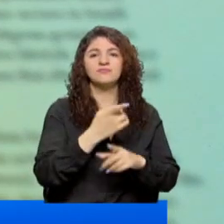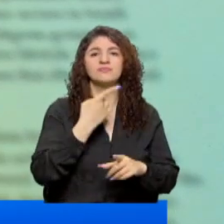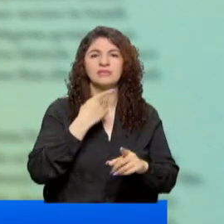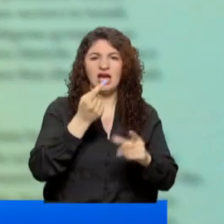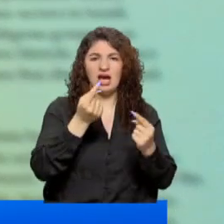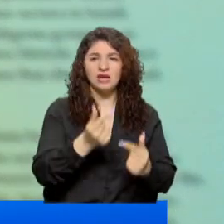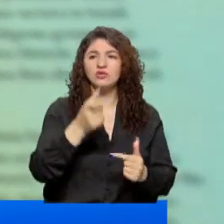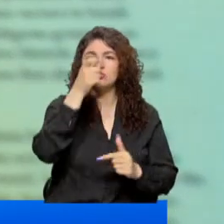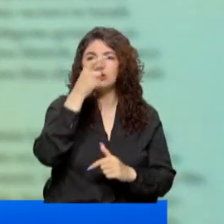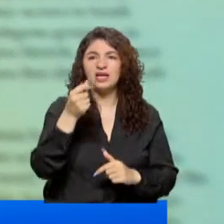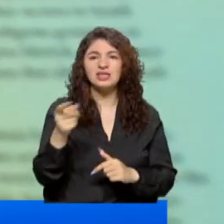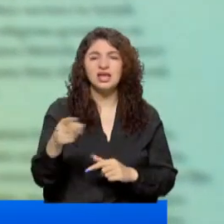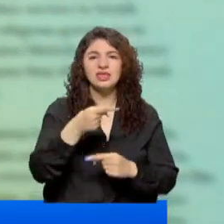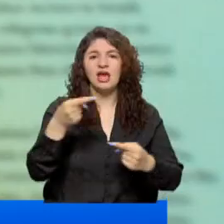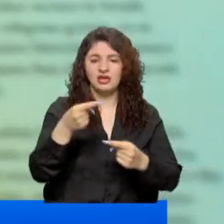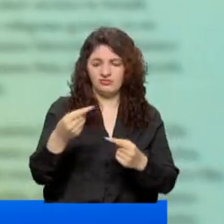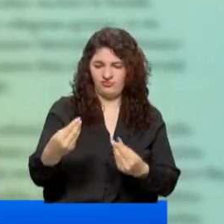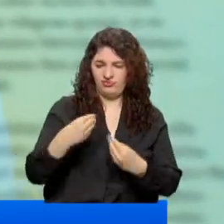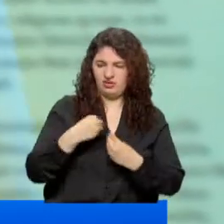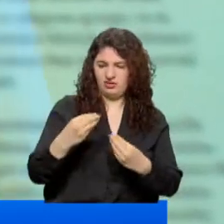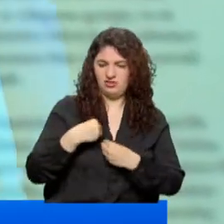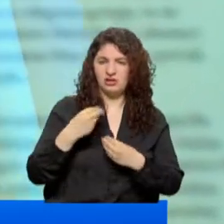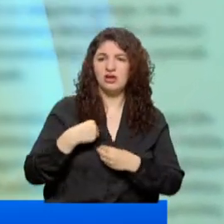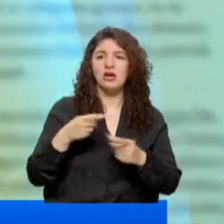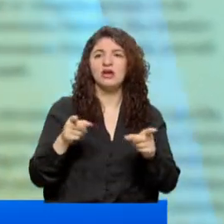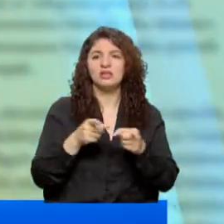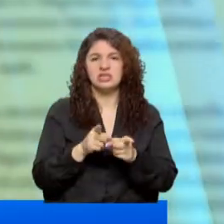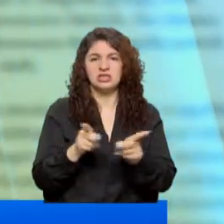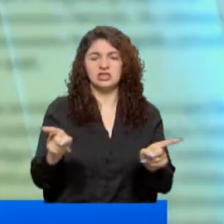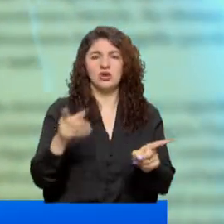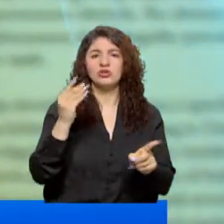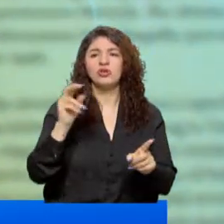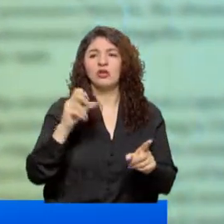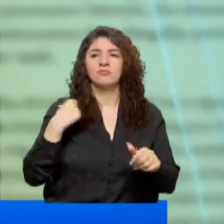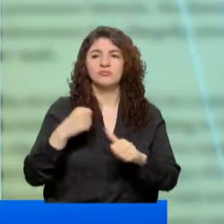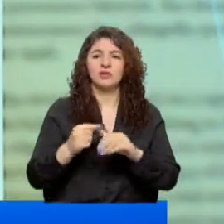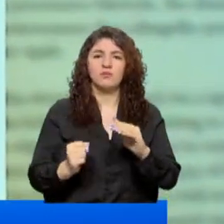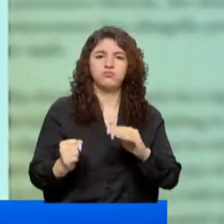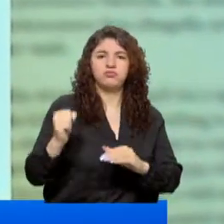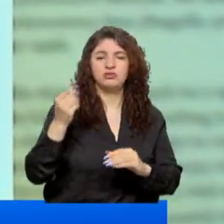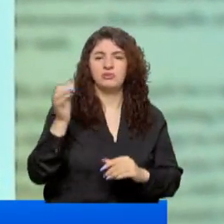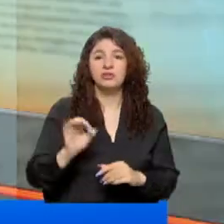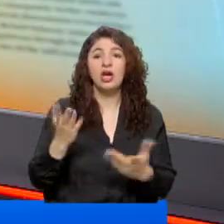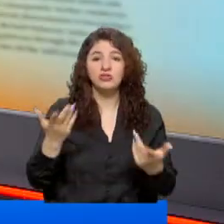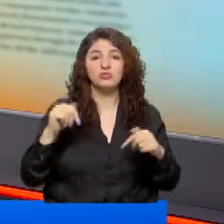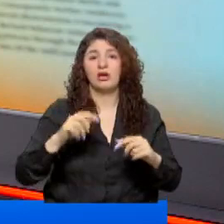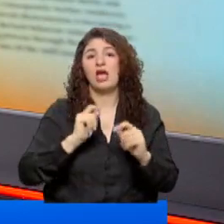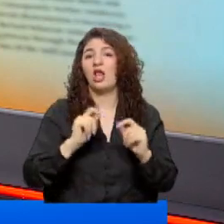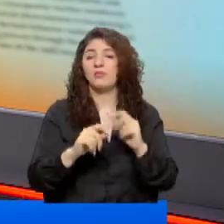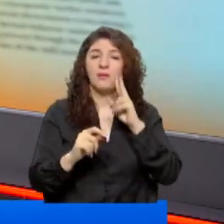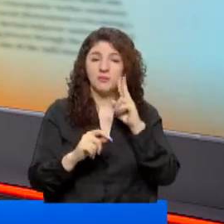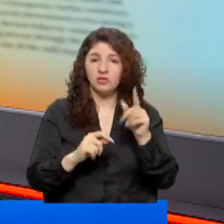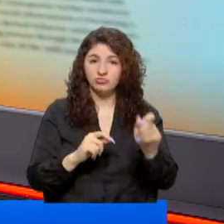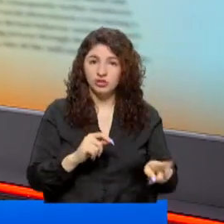ve Türk lirasındaki negatif getiririm bakarsın açılmasıyla döviz yeniden hareketlendiriyor bu gidişle ekonomiye